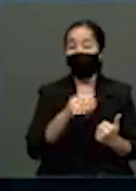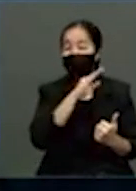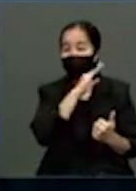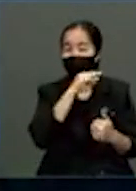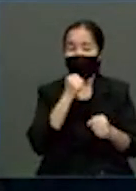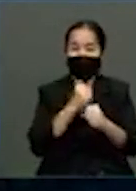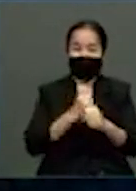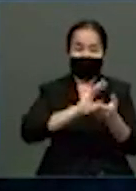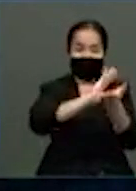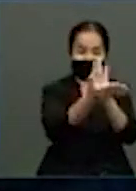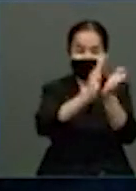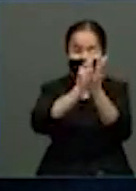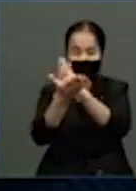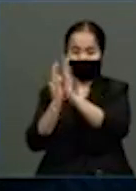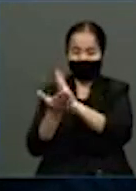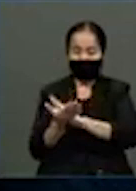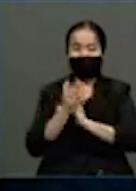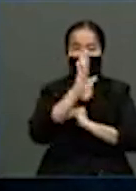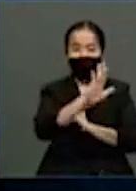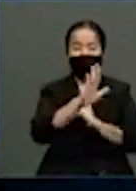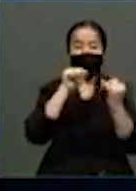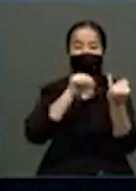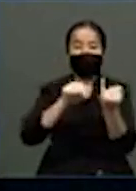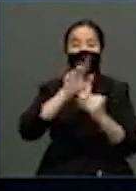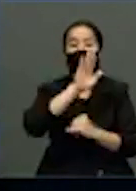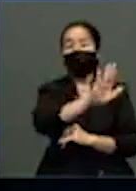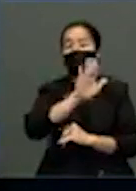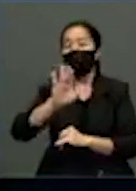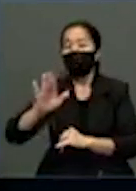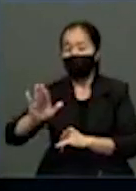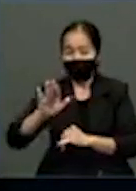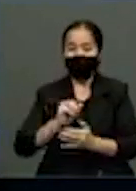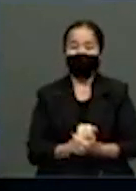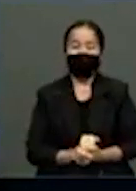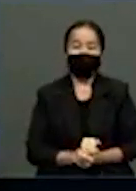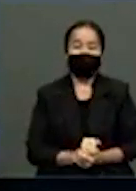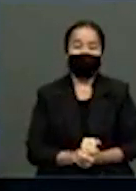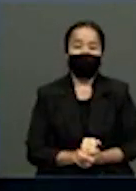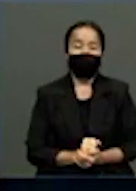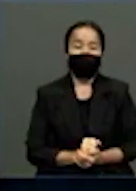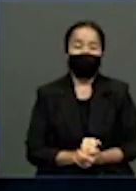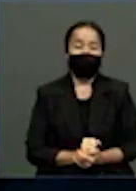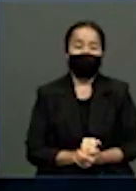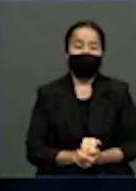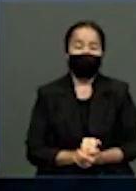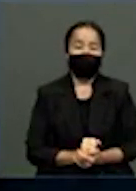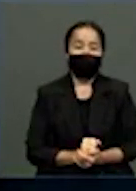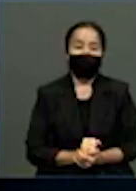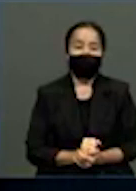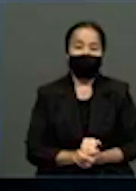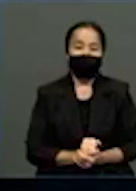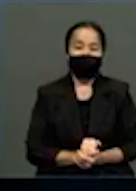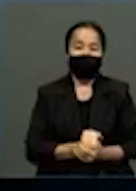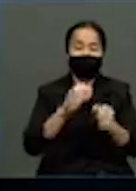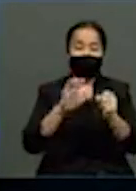ปรับเข้าได้กับสถานการณ์ของการระบาดของพื้นที่นั้นๆได้อย่างดีนะครับส่วนเรื่องของการติดเชื้อท